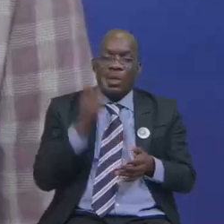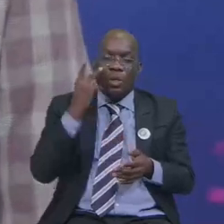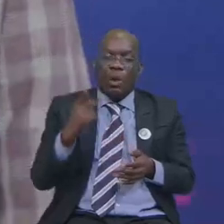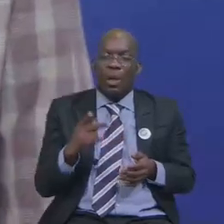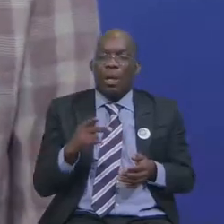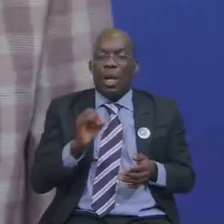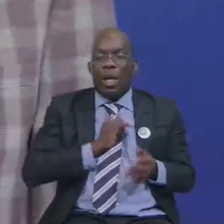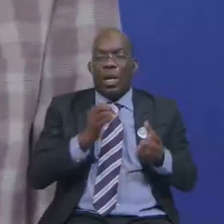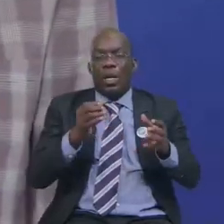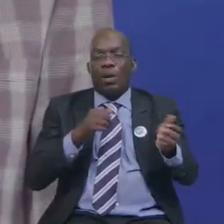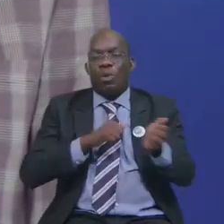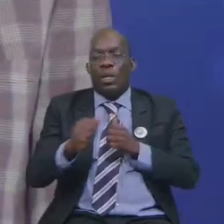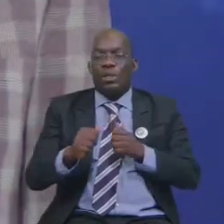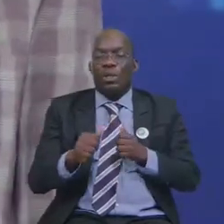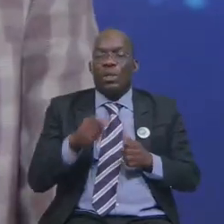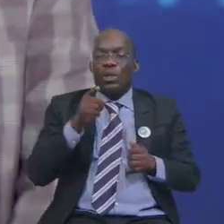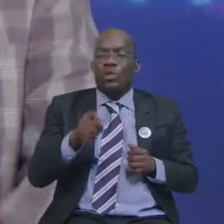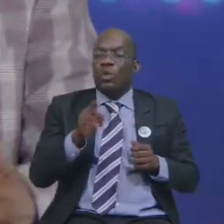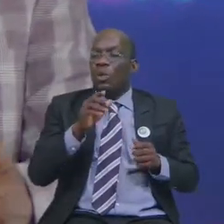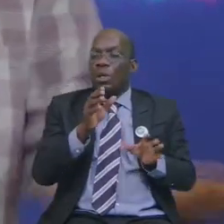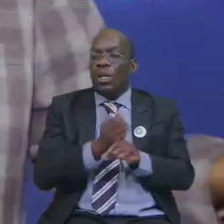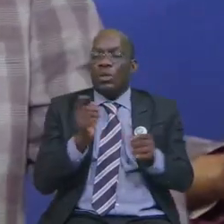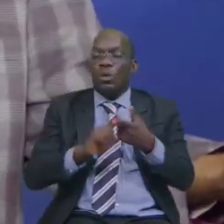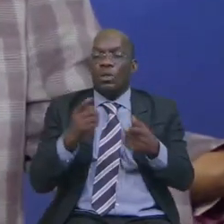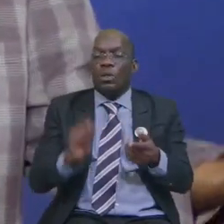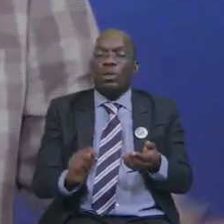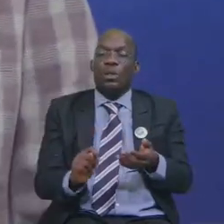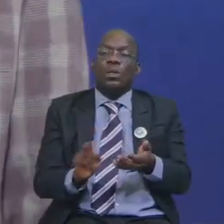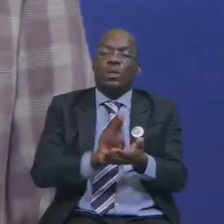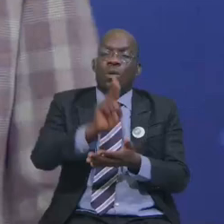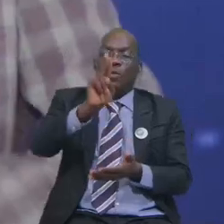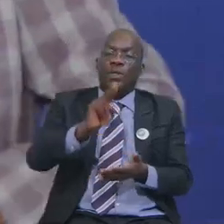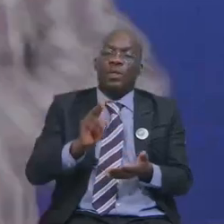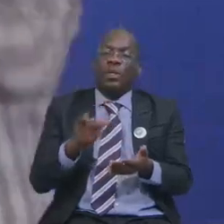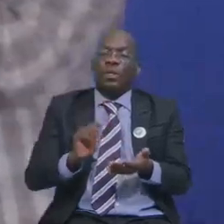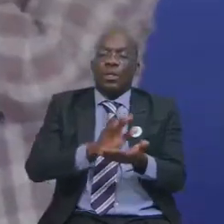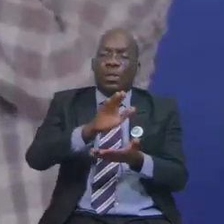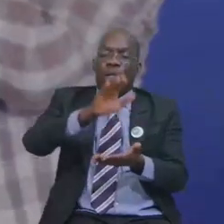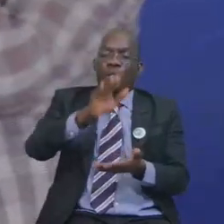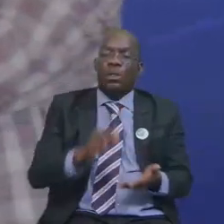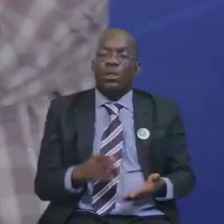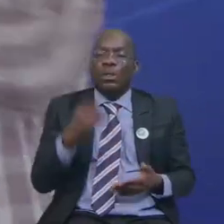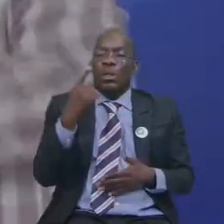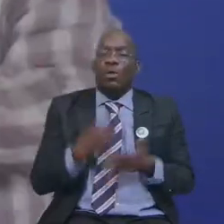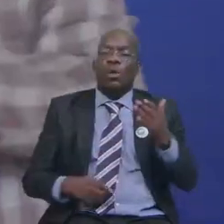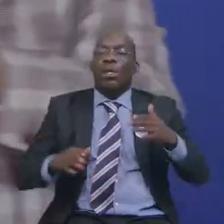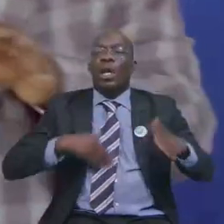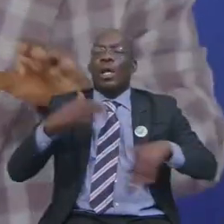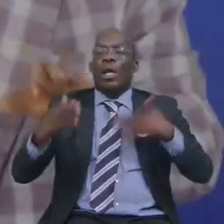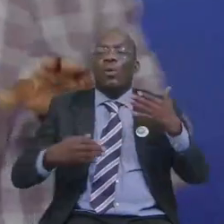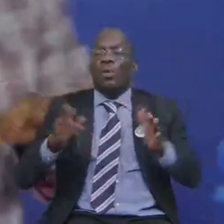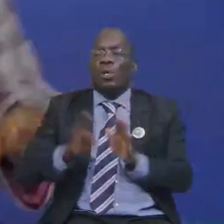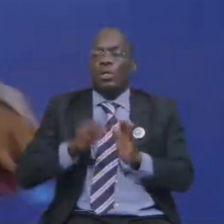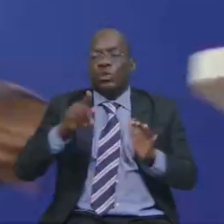vous êtes admis au collège à l'institution à l'université oh quelle enthousiasme vous avez mais